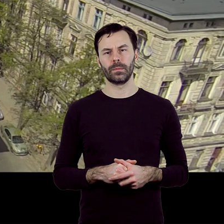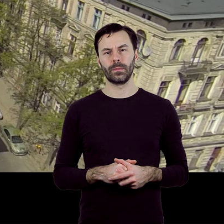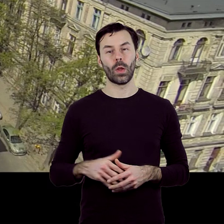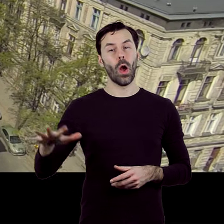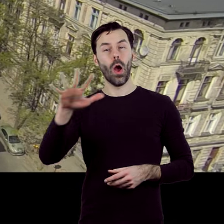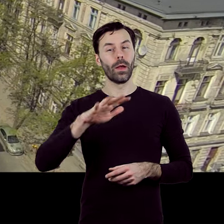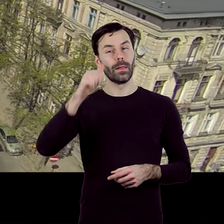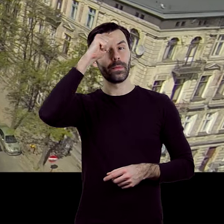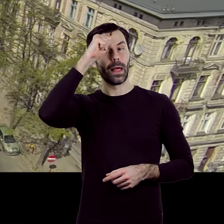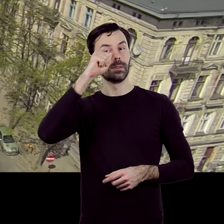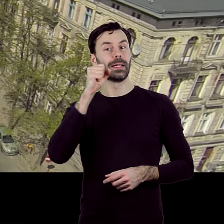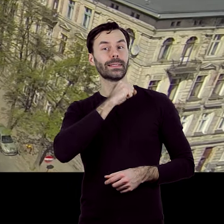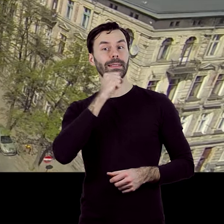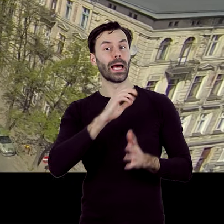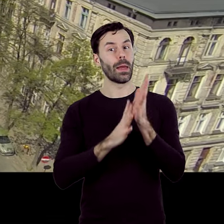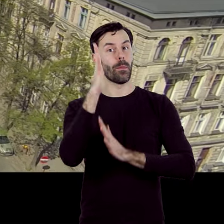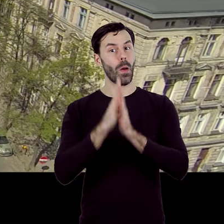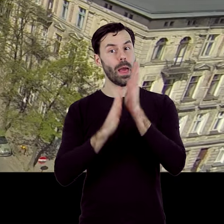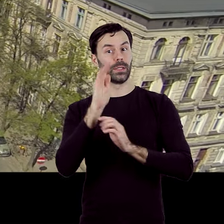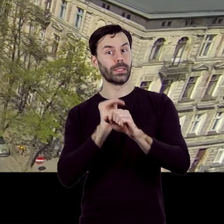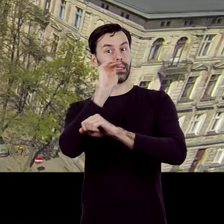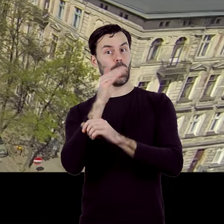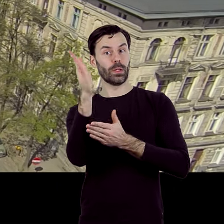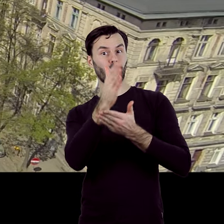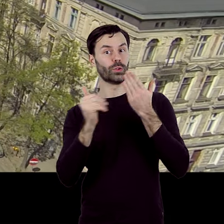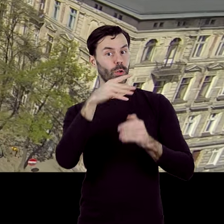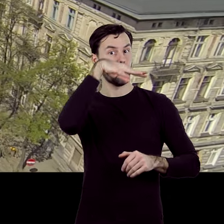Stare Polesie, zachodnia część centrum Łodzi.